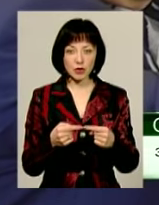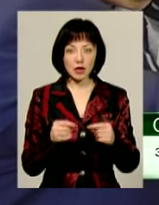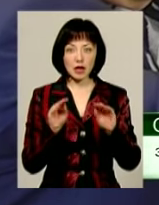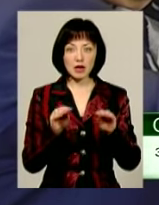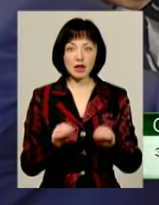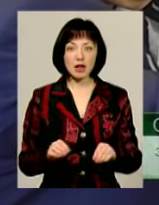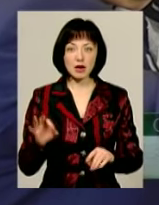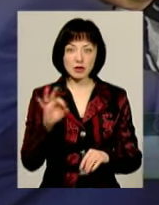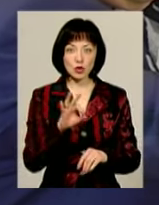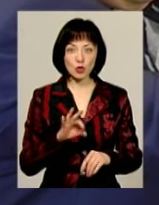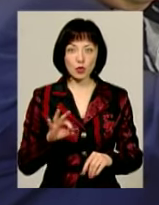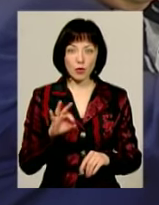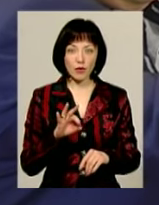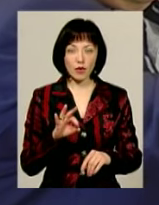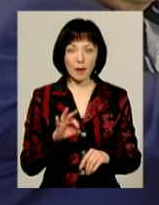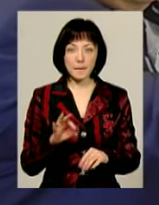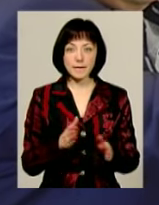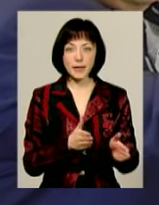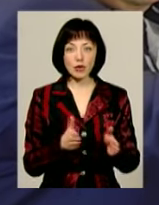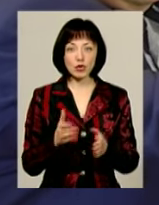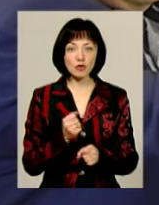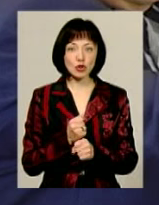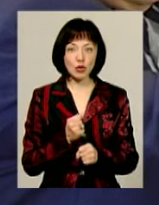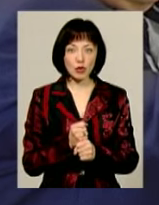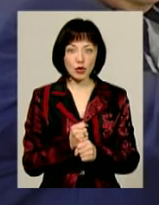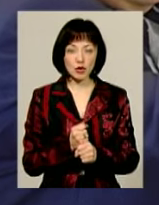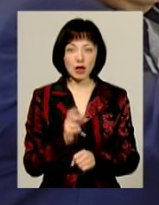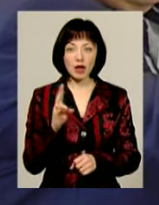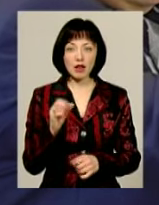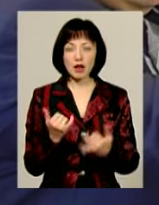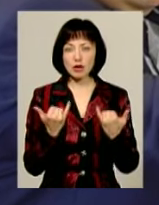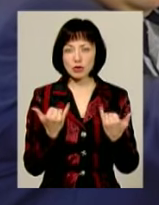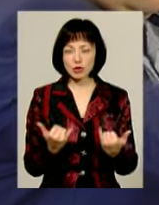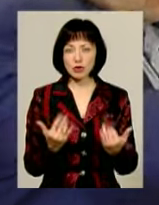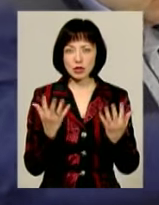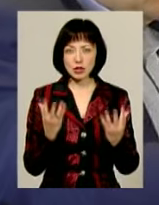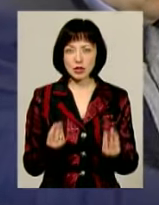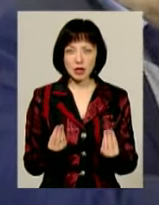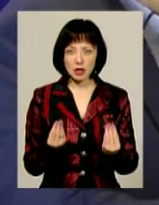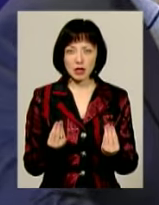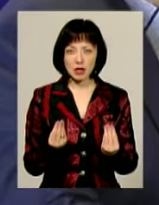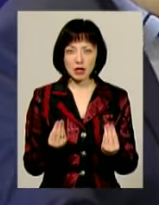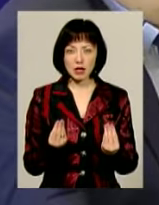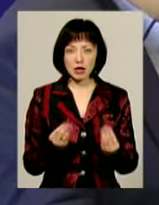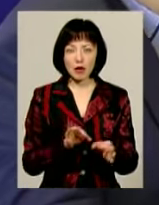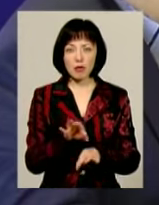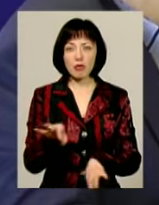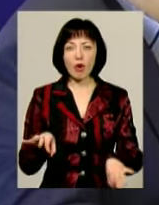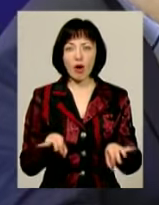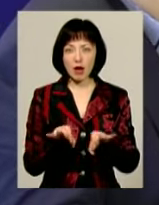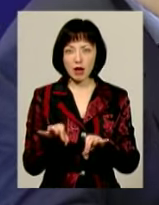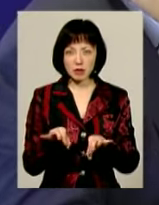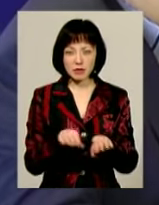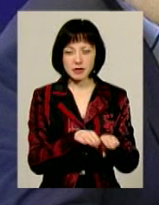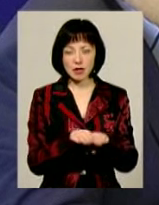декларації нульової, тобто про підготовчі роботи. На сьогоднішній день проект стадії розробки,